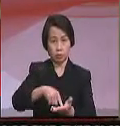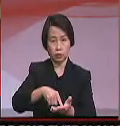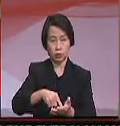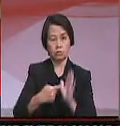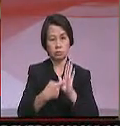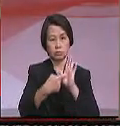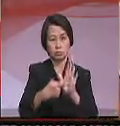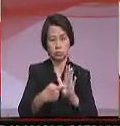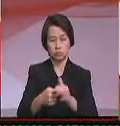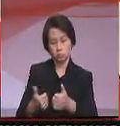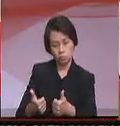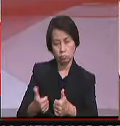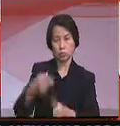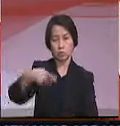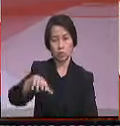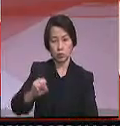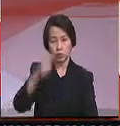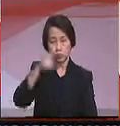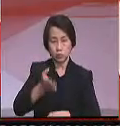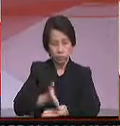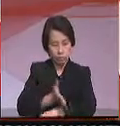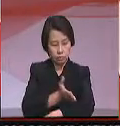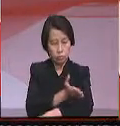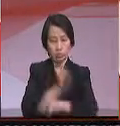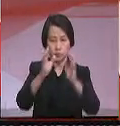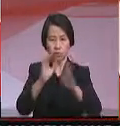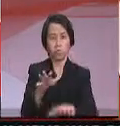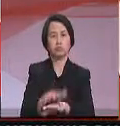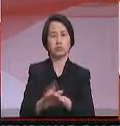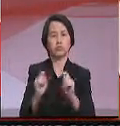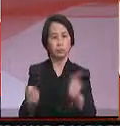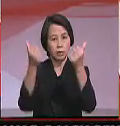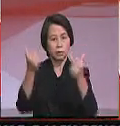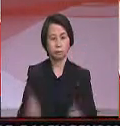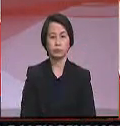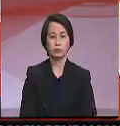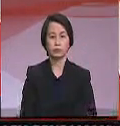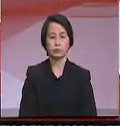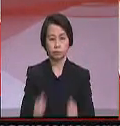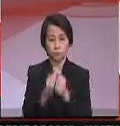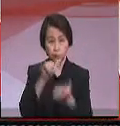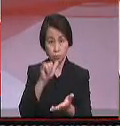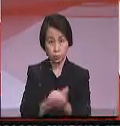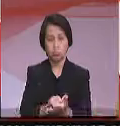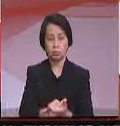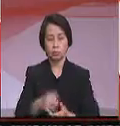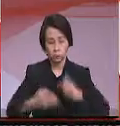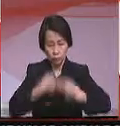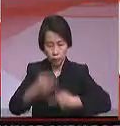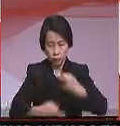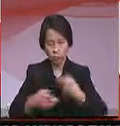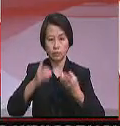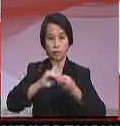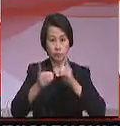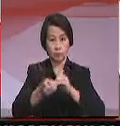yang menunjukkan potensi PKS untuk berkembang secara pesat. Dengan itu, proses